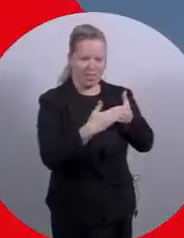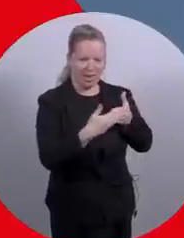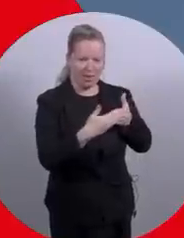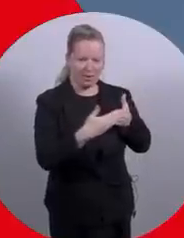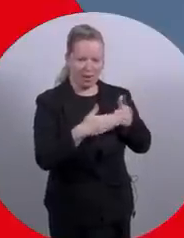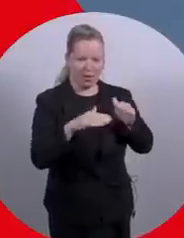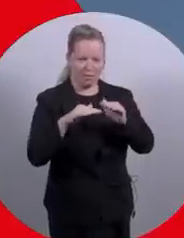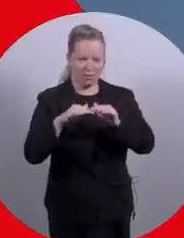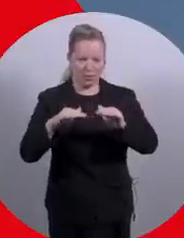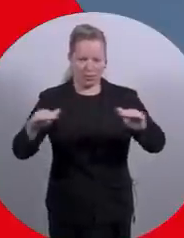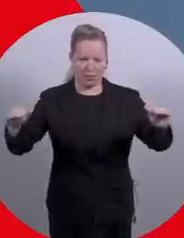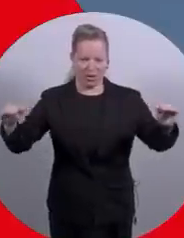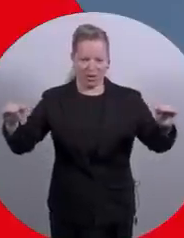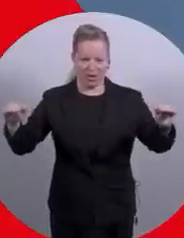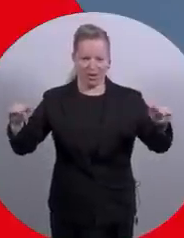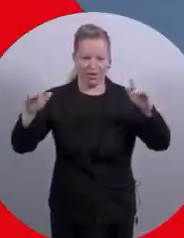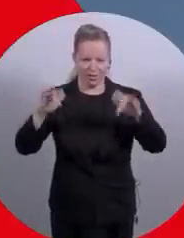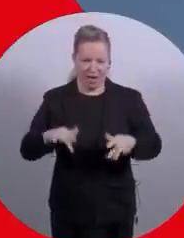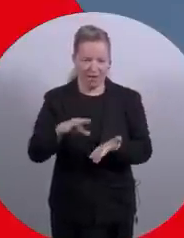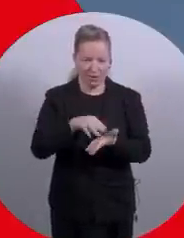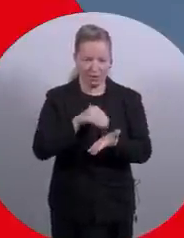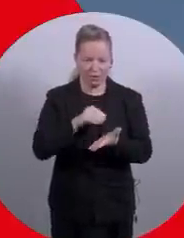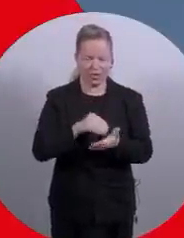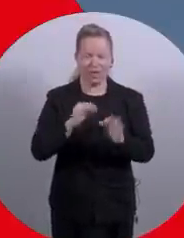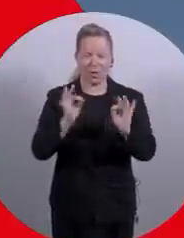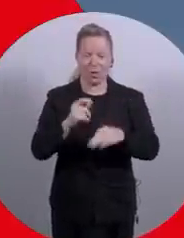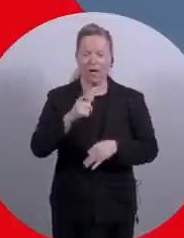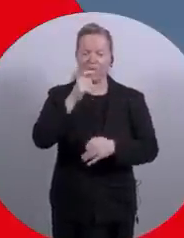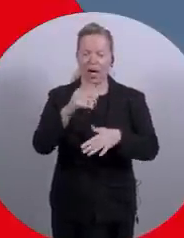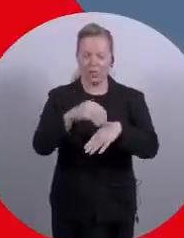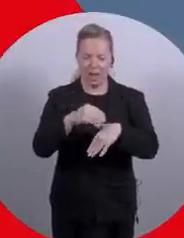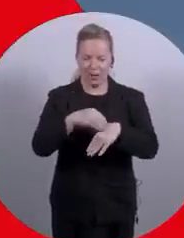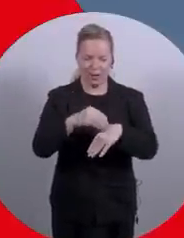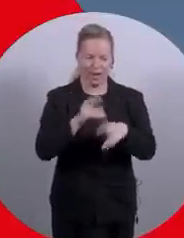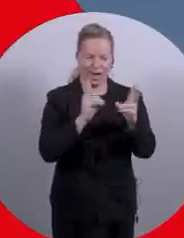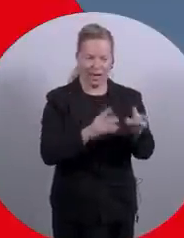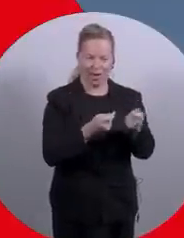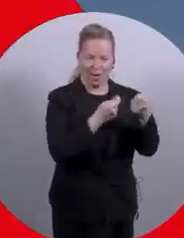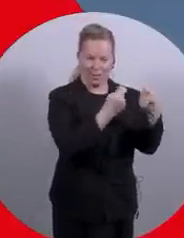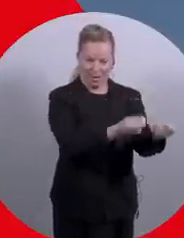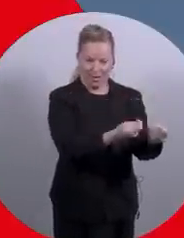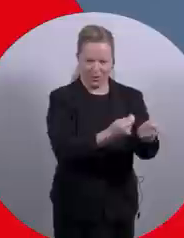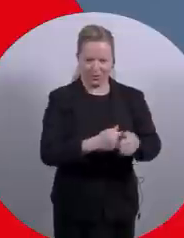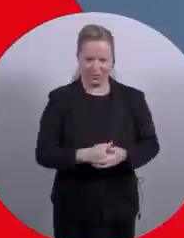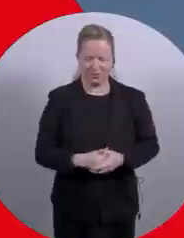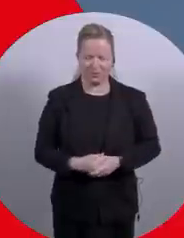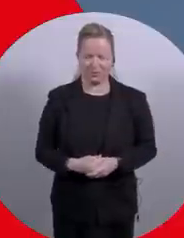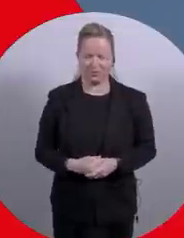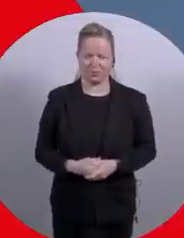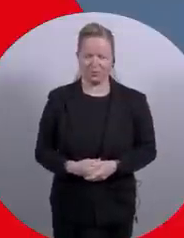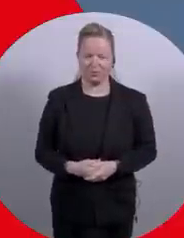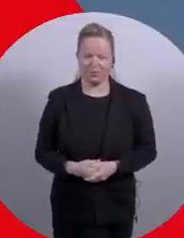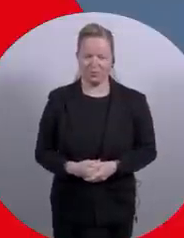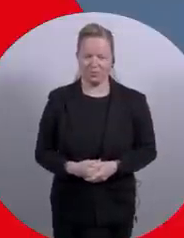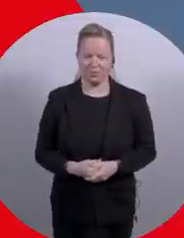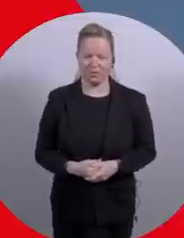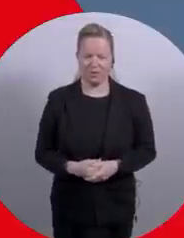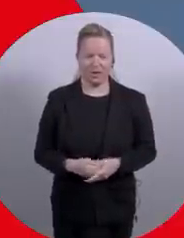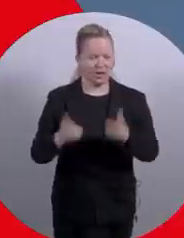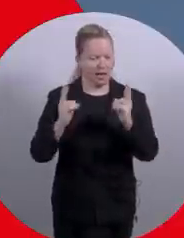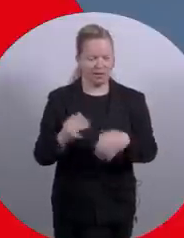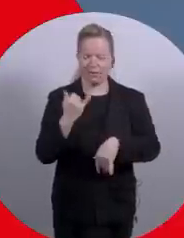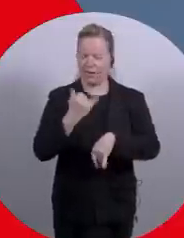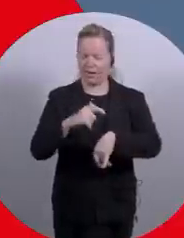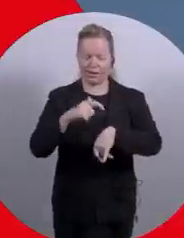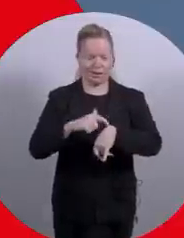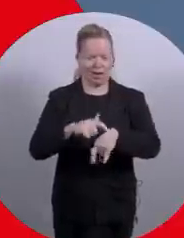was das deponieren von Wortmeldungen angeht bitte dass jederzeit